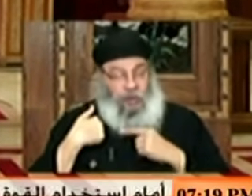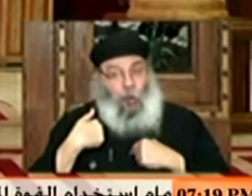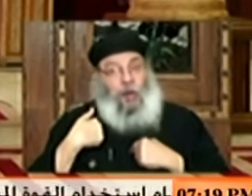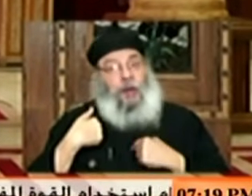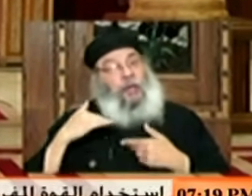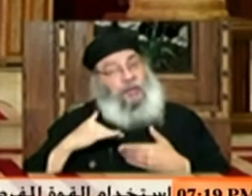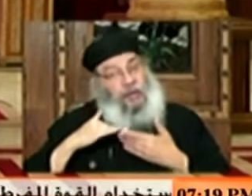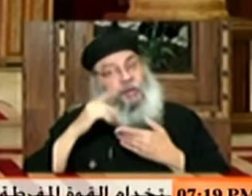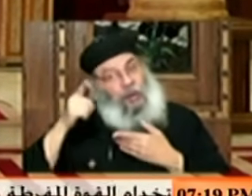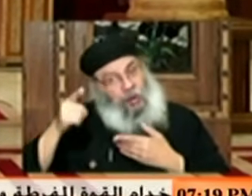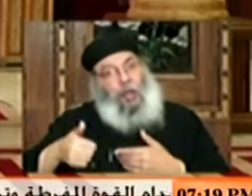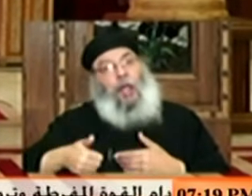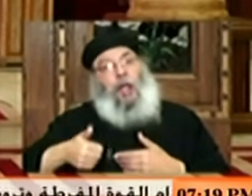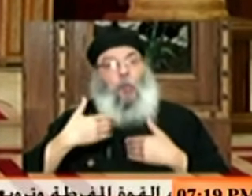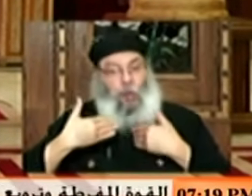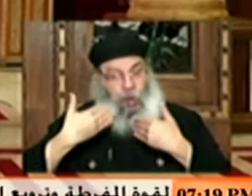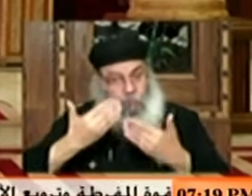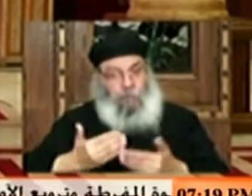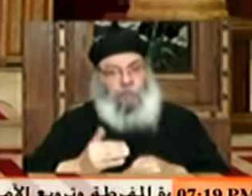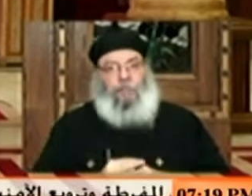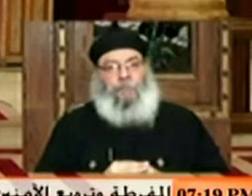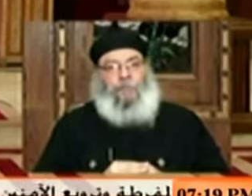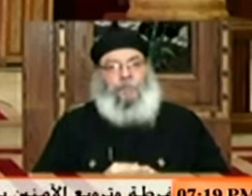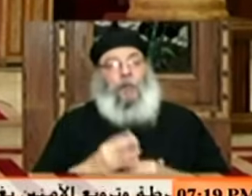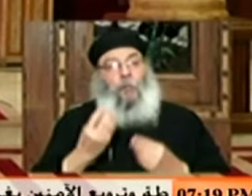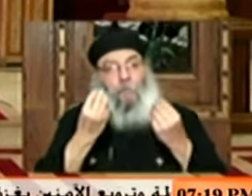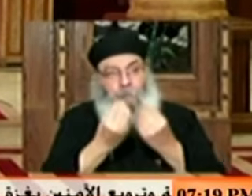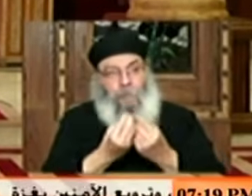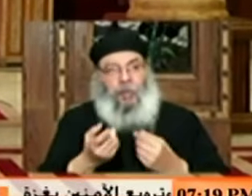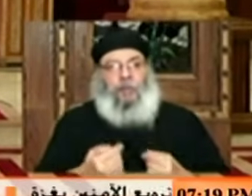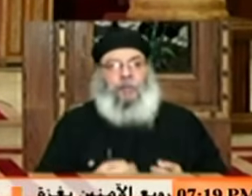قدمتها هتساعدك هتكون